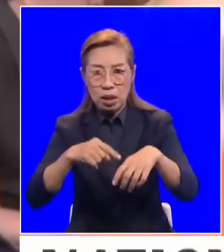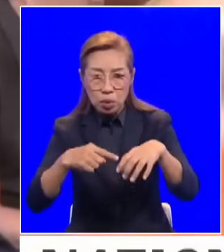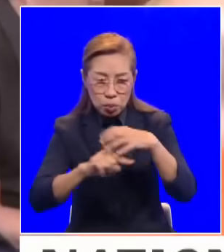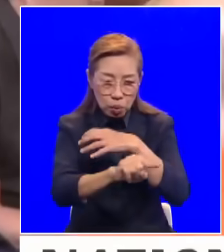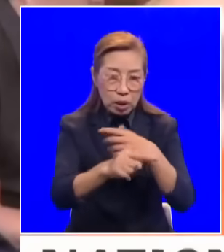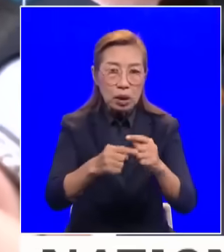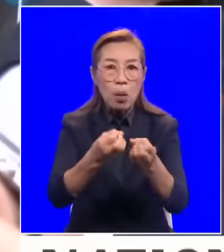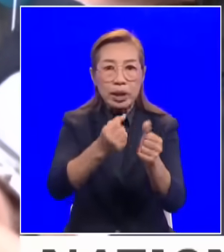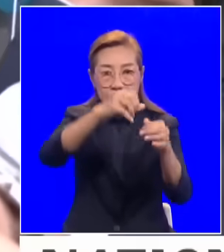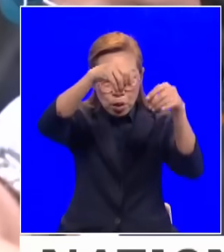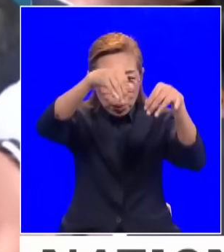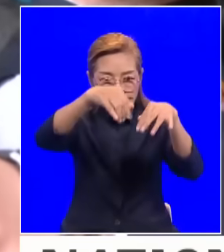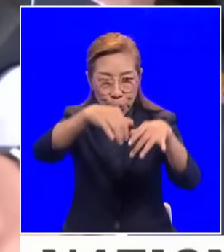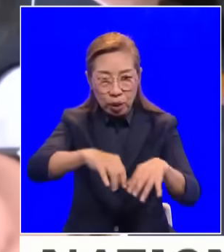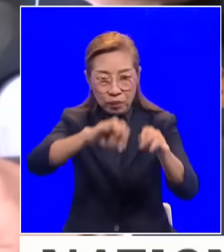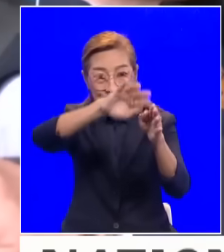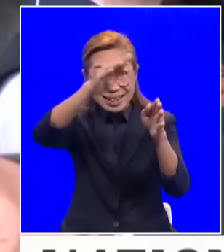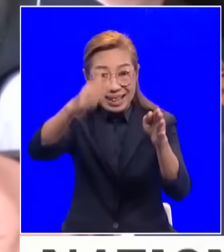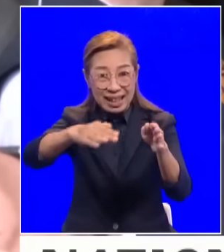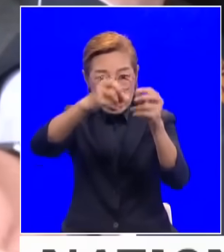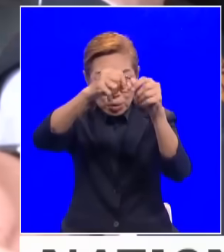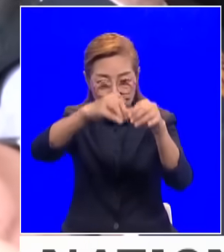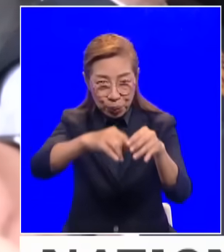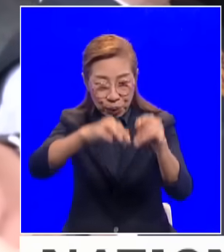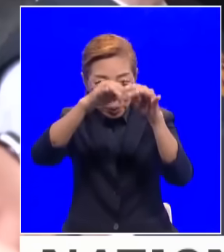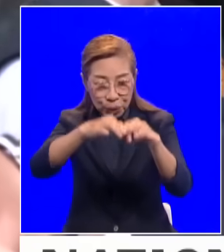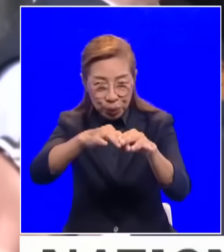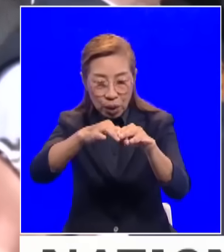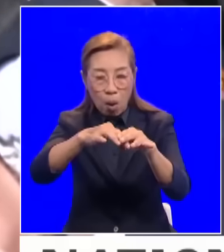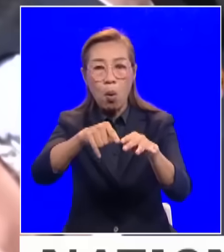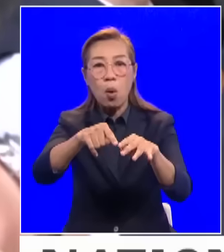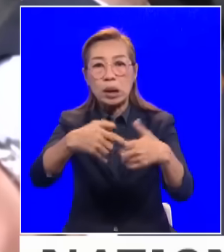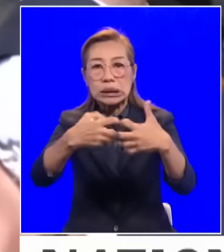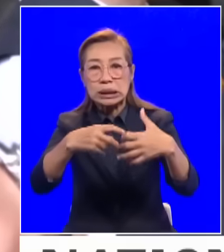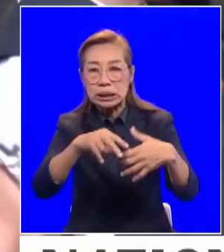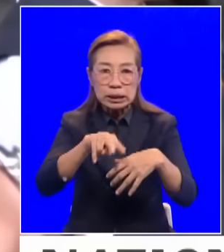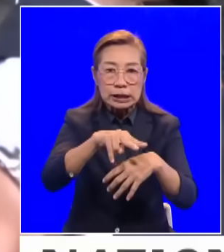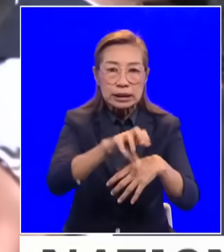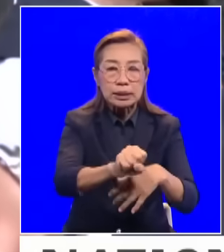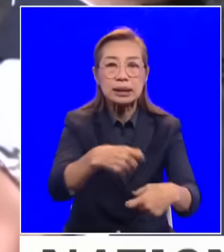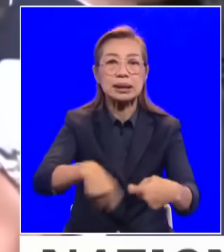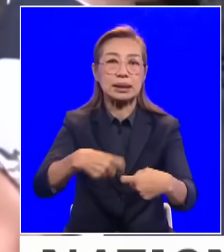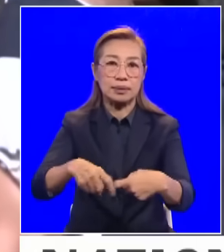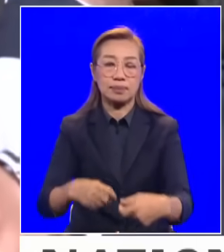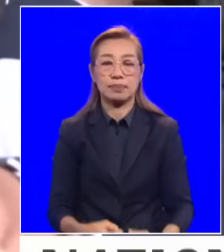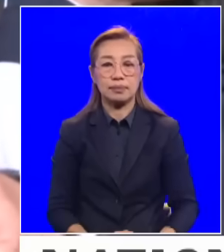สไลด์ลงมาก็เลยยังไม่สามารถที่จะประมวลผลในเรื่องของการจับชีพจรสัญญาณชีพได้นะคะ